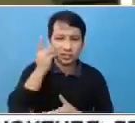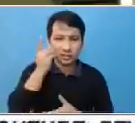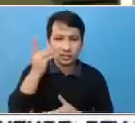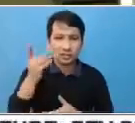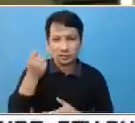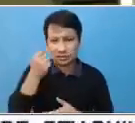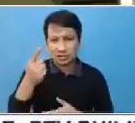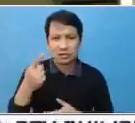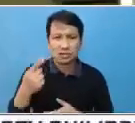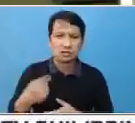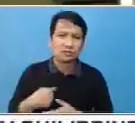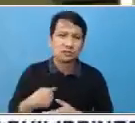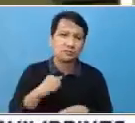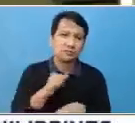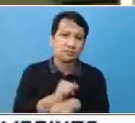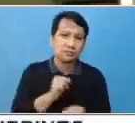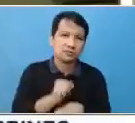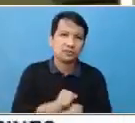while.